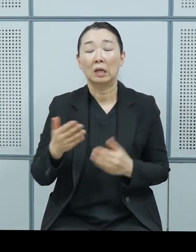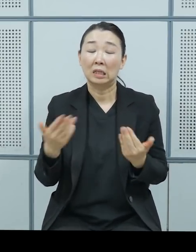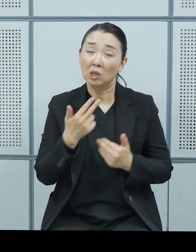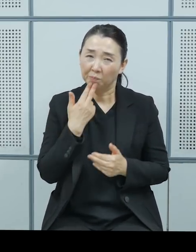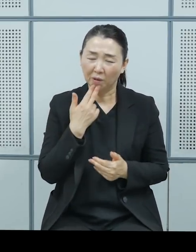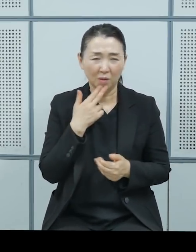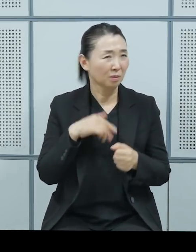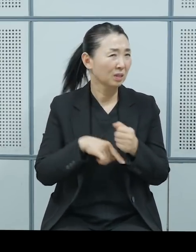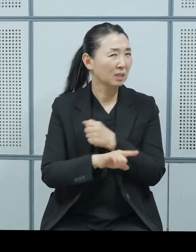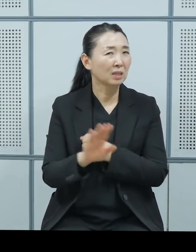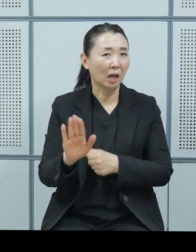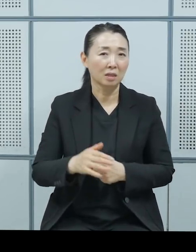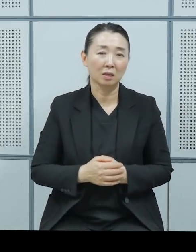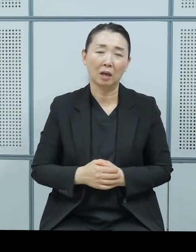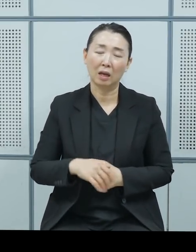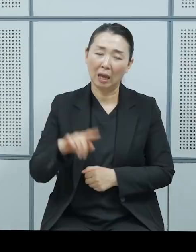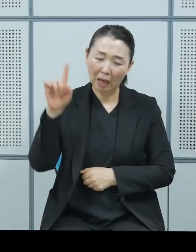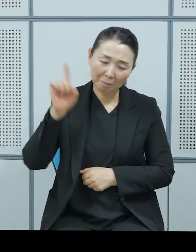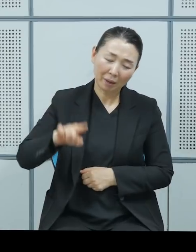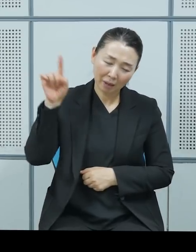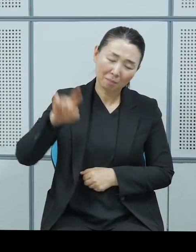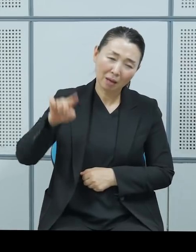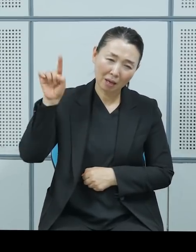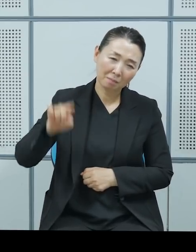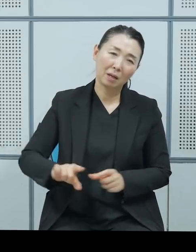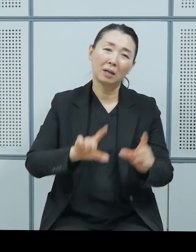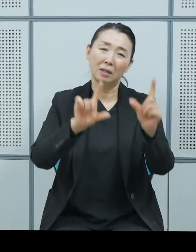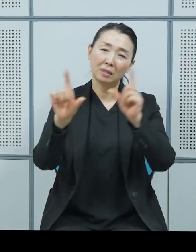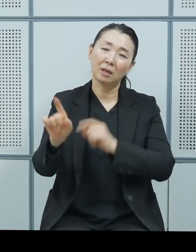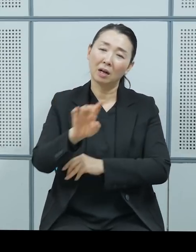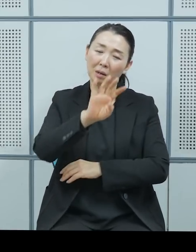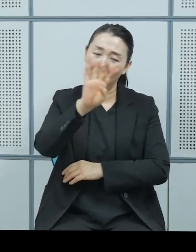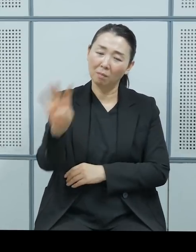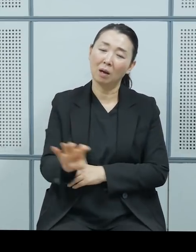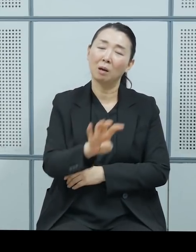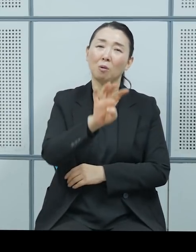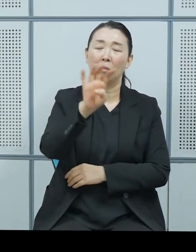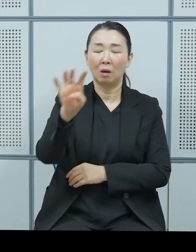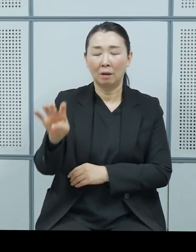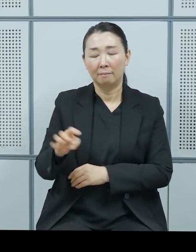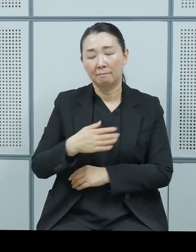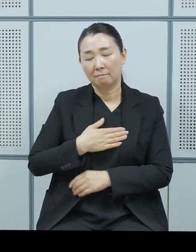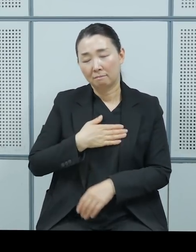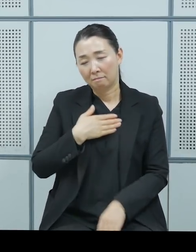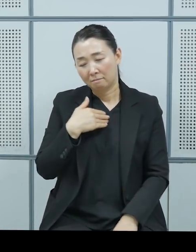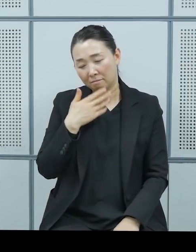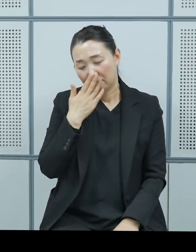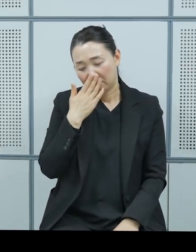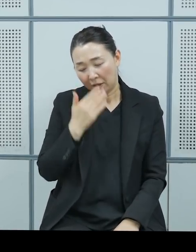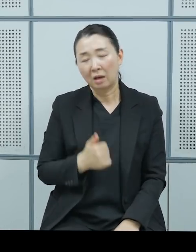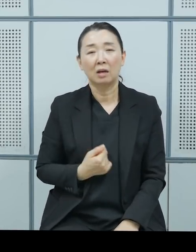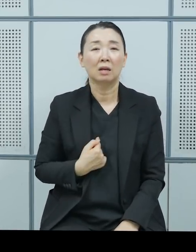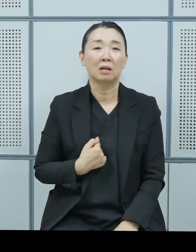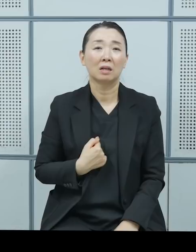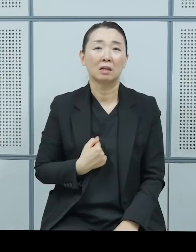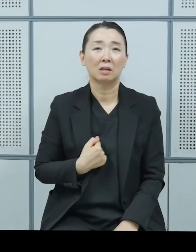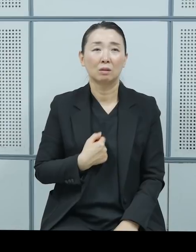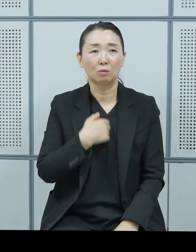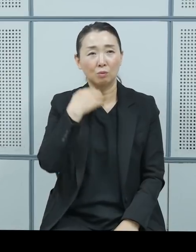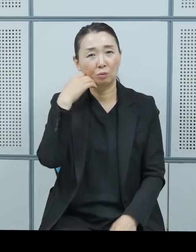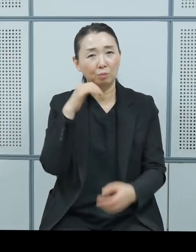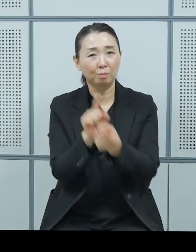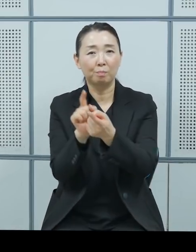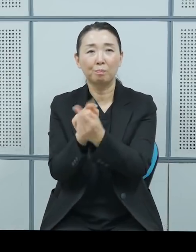없다는 게 아니에요. 네네네. 매일 똑같은 일이 네. 아주 반복되는데 정말 지겹죠. 네네. 누구도 만날 수도 없고